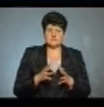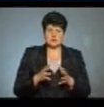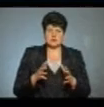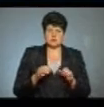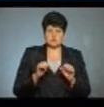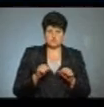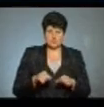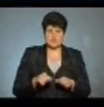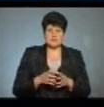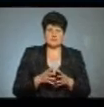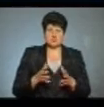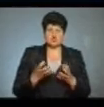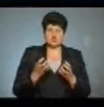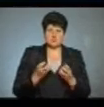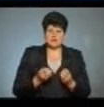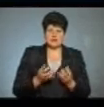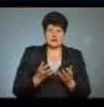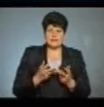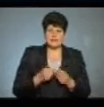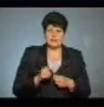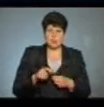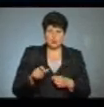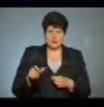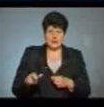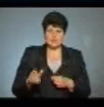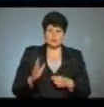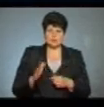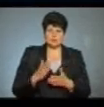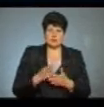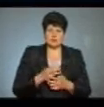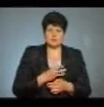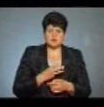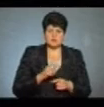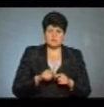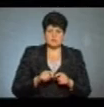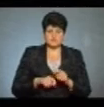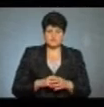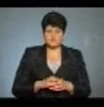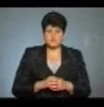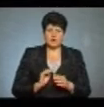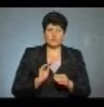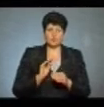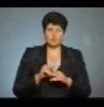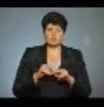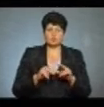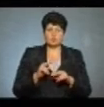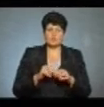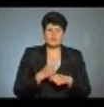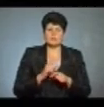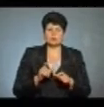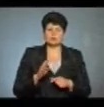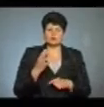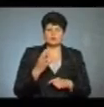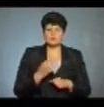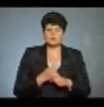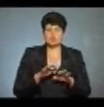потужність і збільшити ще кількість людей, які будуть мати бажання обстежитися. У добудованій лабораторії буде 4 робочих